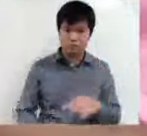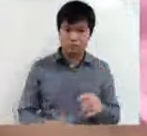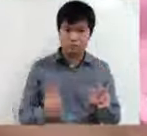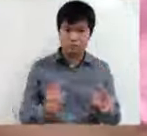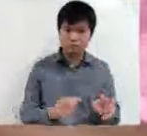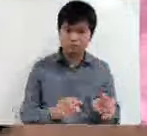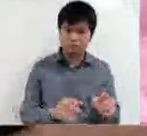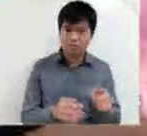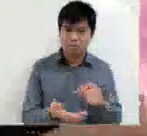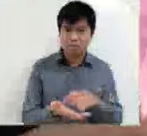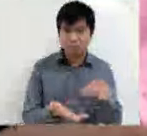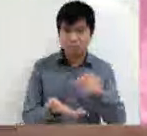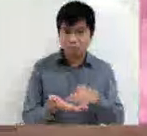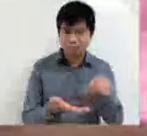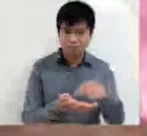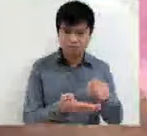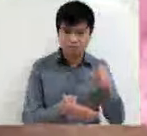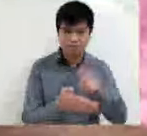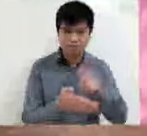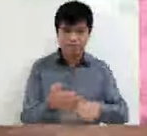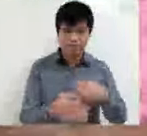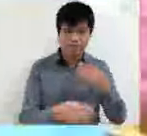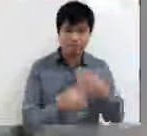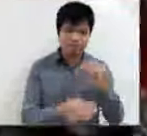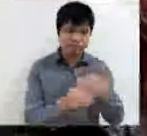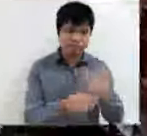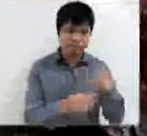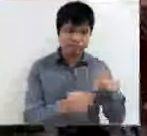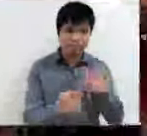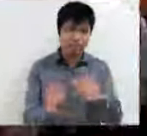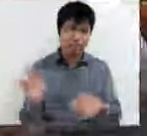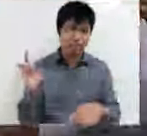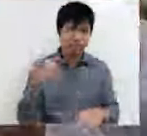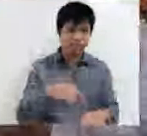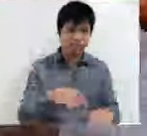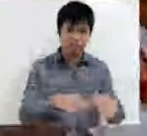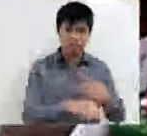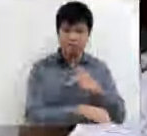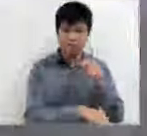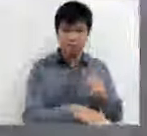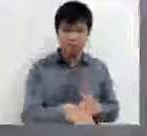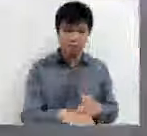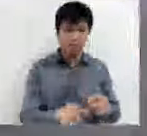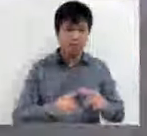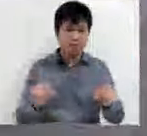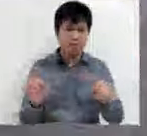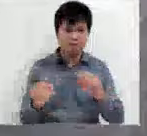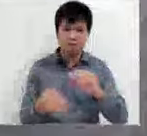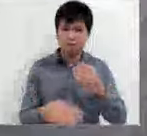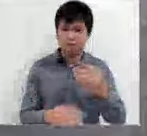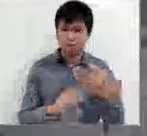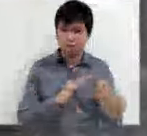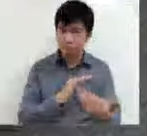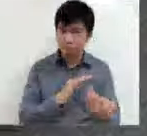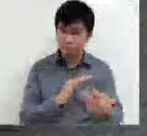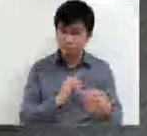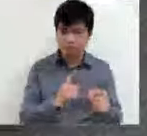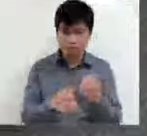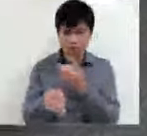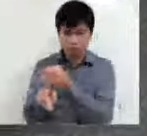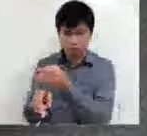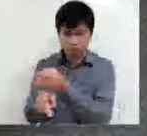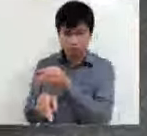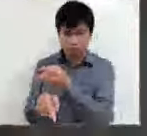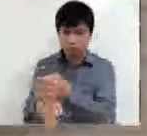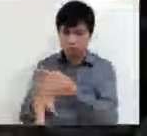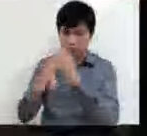po sila na ilalabas dito sa bansa natin. Pero bukod sa mga namimili, mahigpit na binabantayan sa Divisoria ang mga